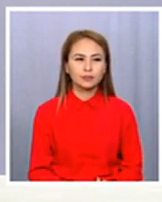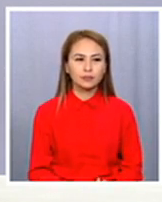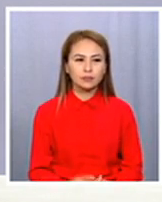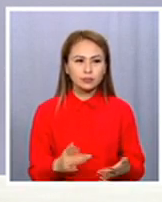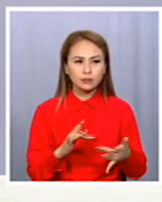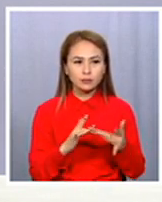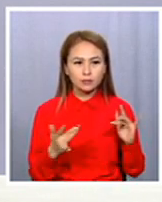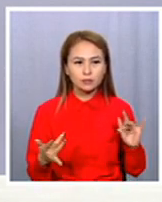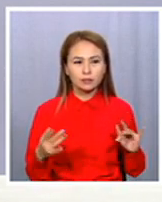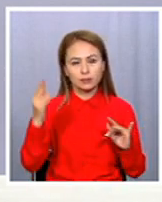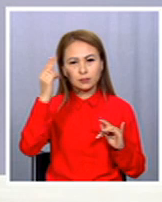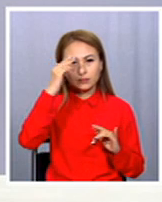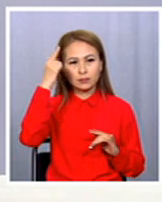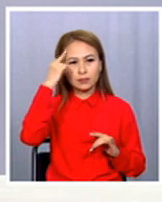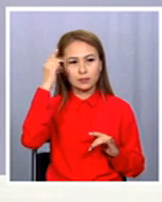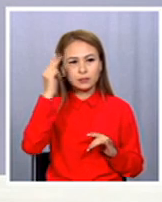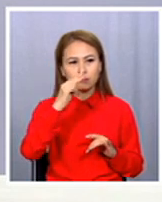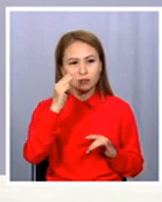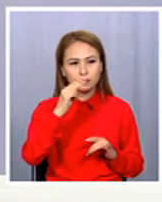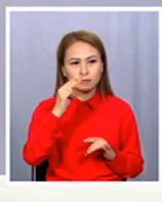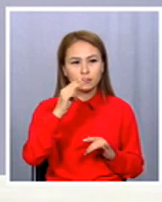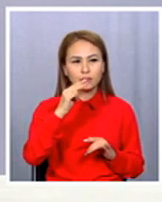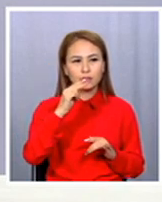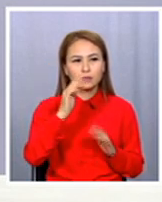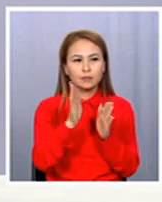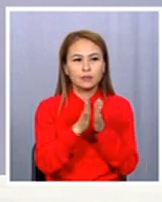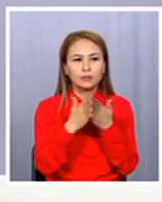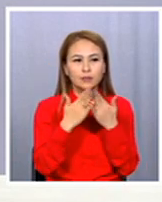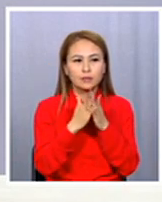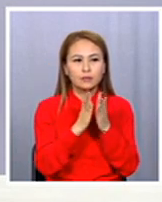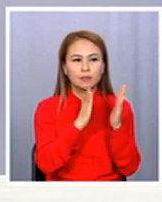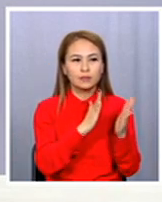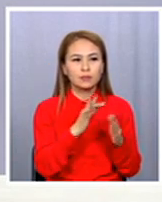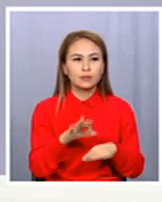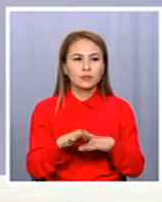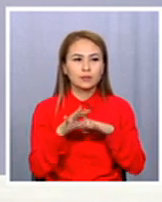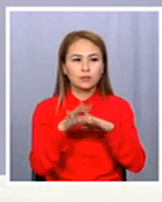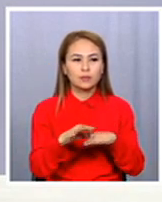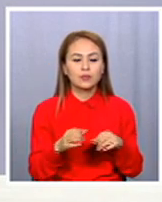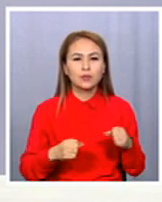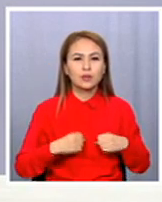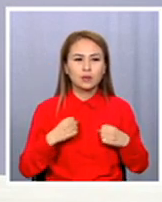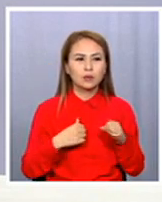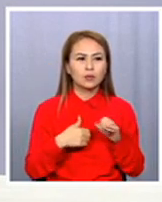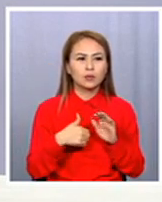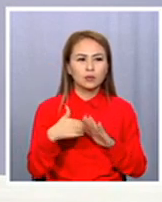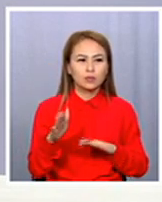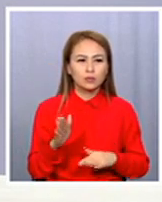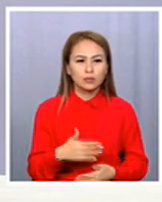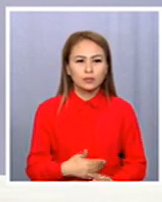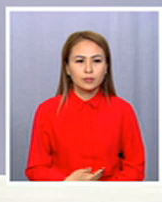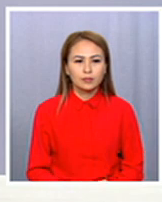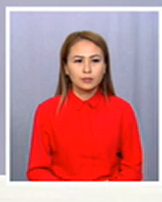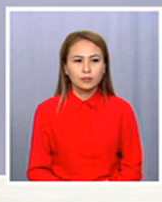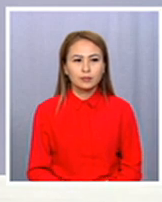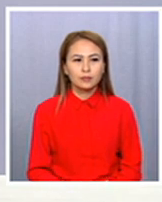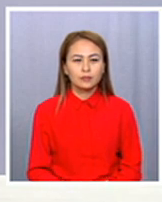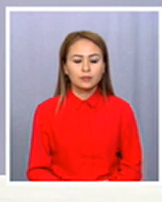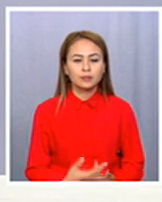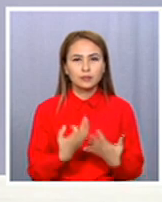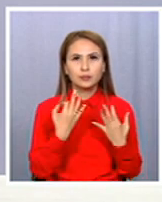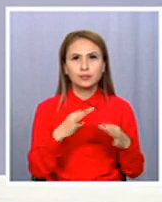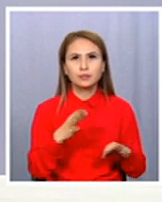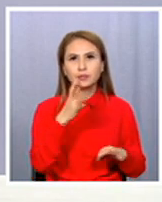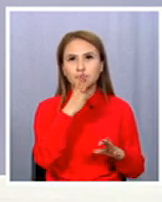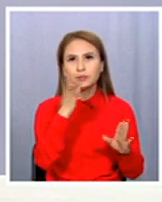Интернетті білімді көтеруге, онлайн кітапхана ретінде қолдануға тырысқан жөн. Бос уақытыңды